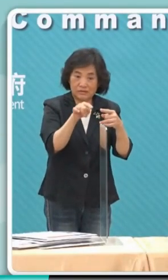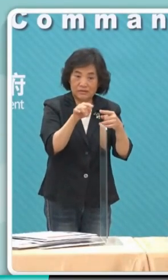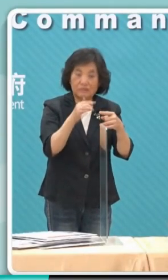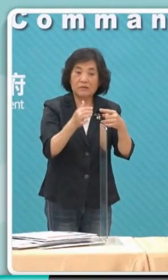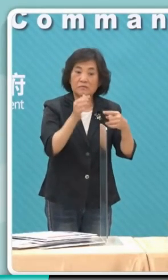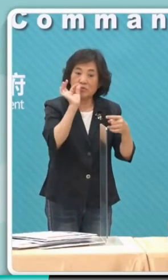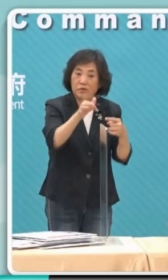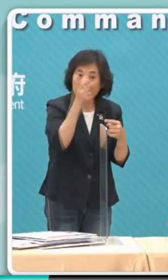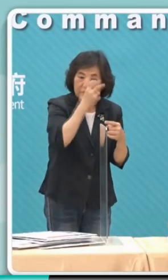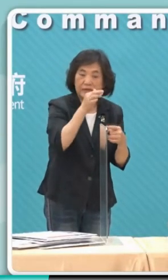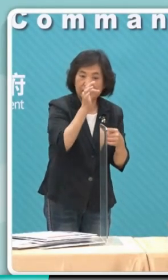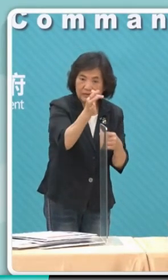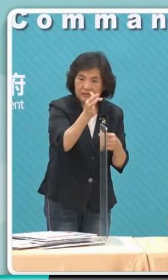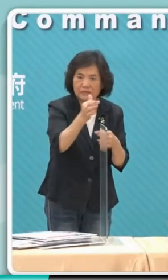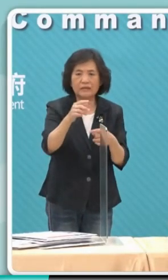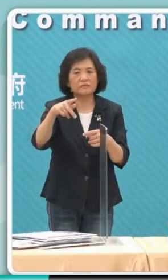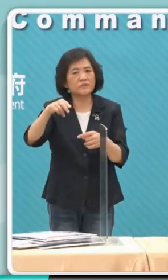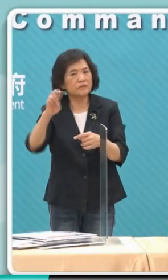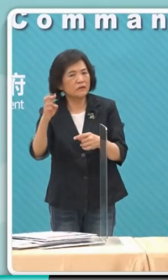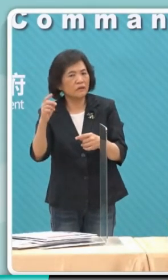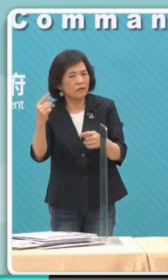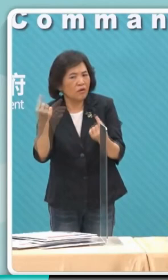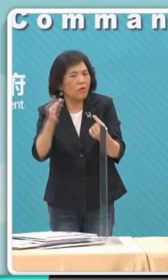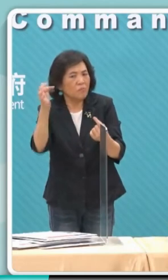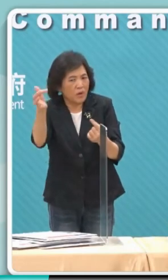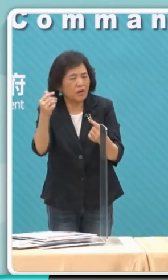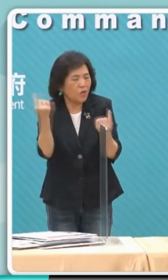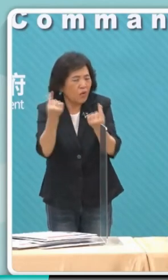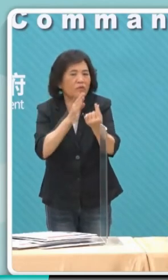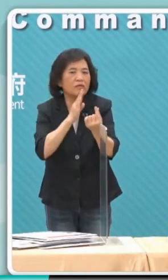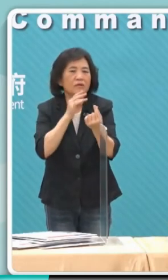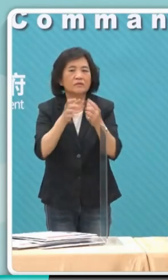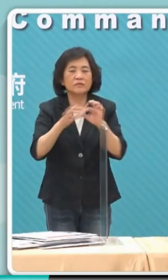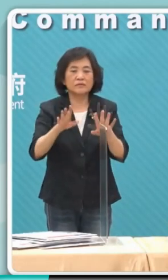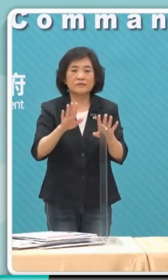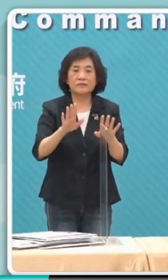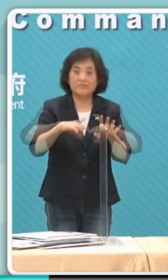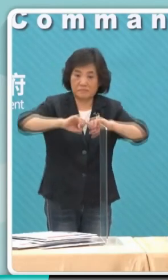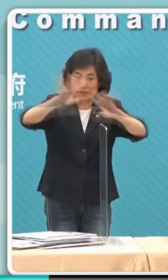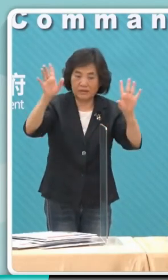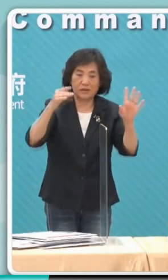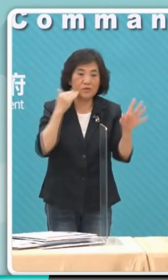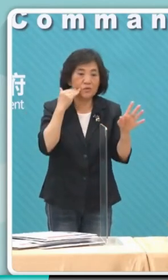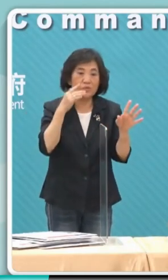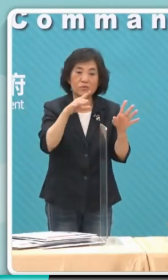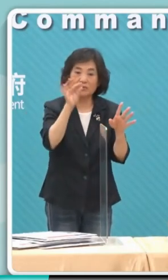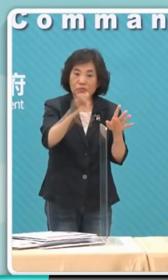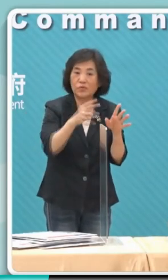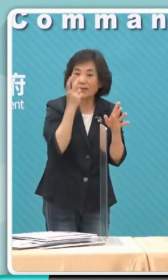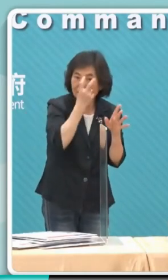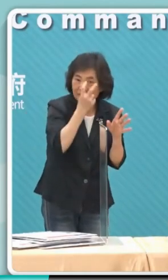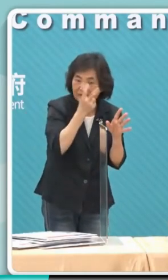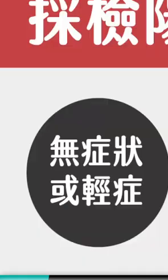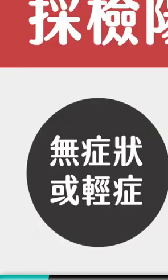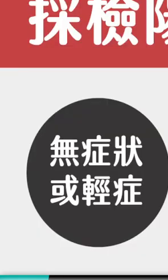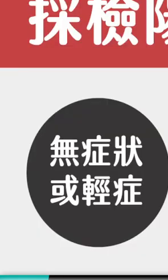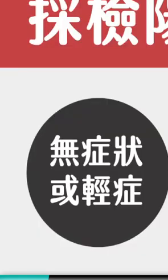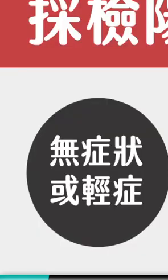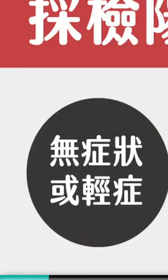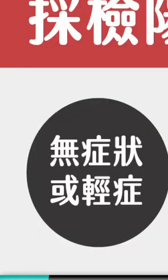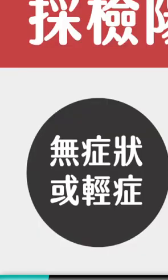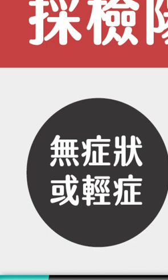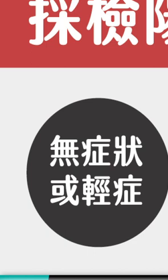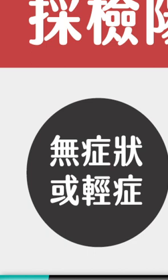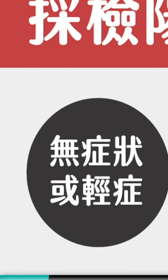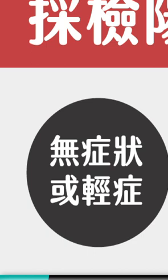诊阳性之后，这民众就会非常的慌乱，所以这边我们告诉大家说，快筛阳性之后你应